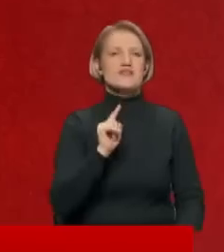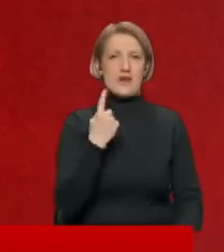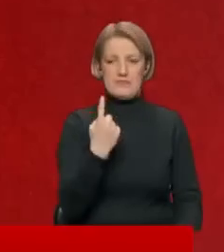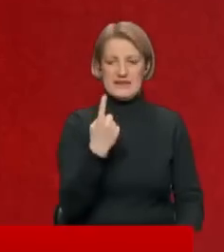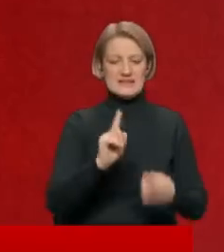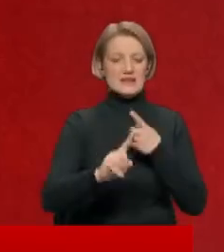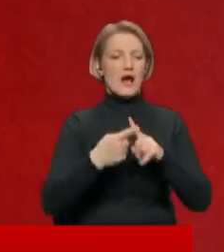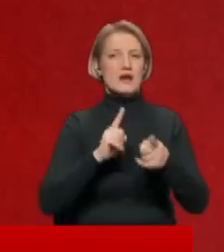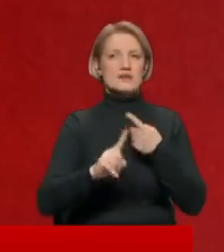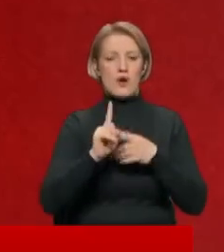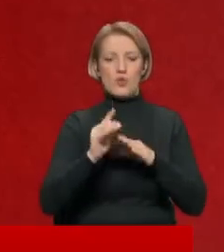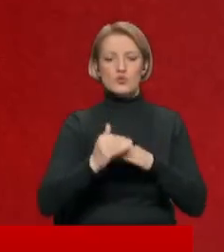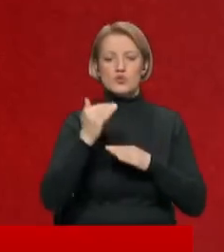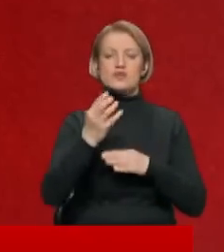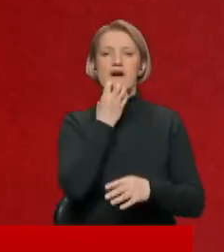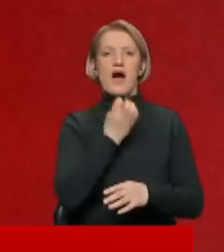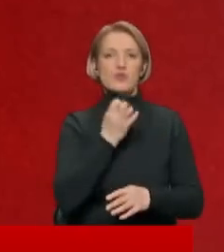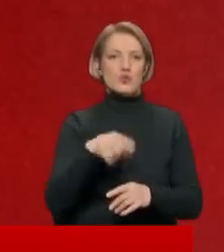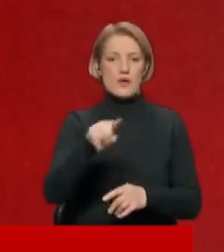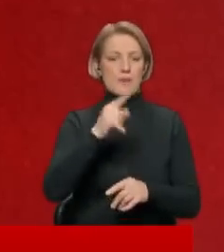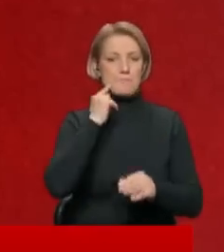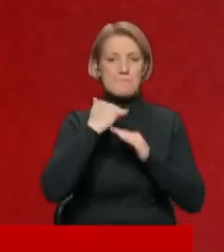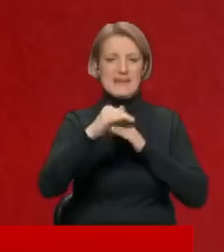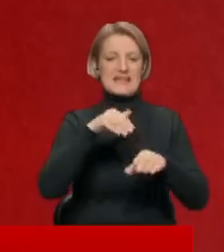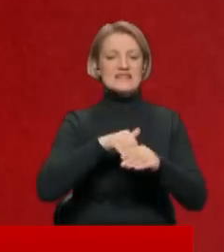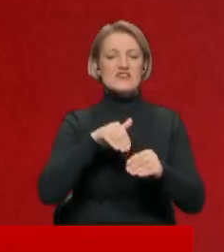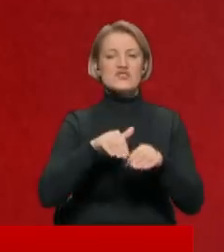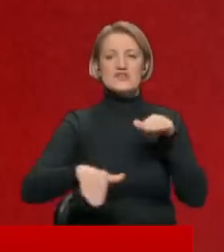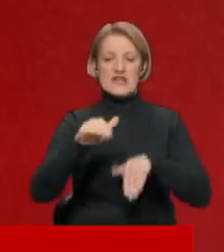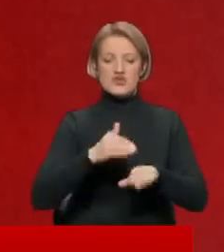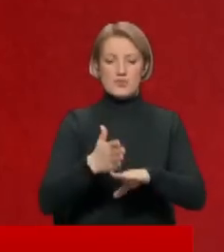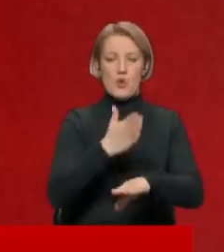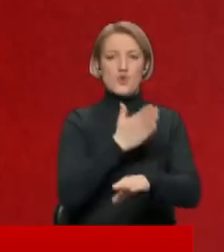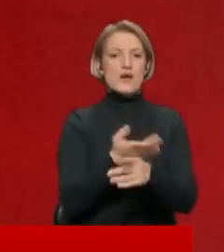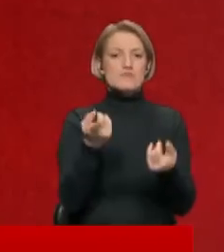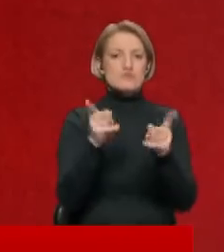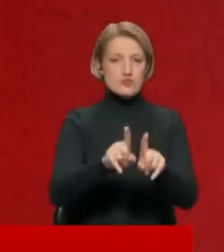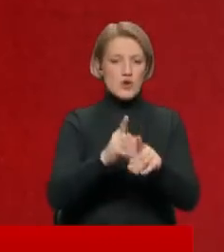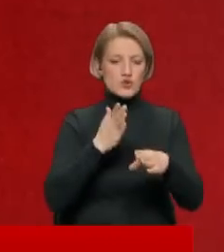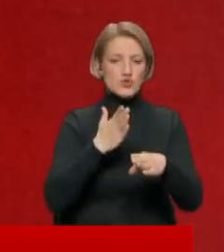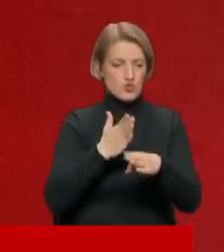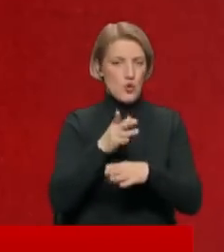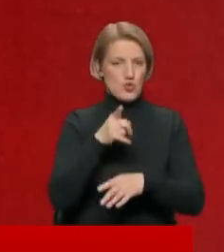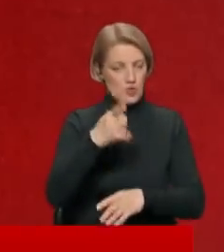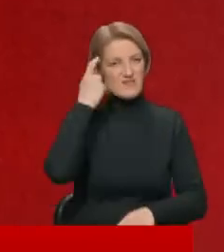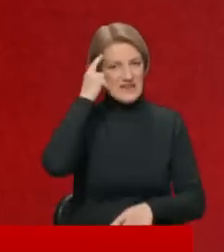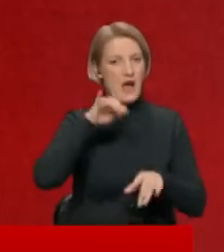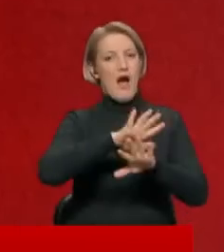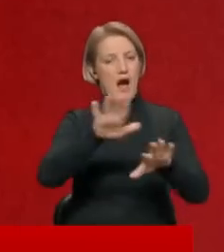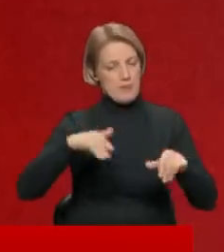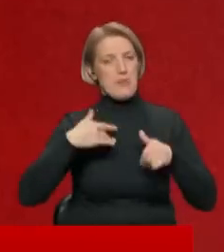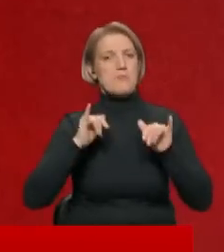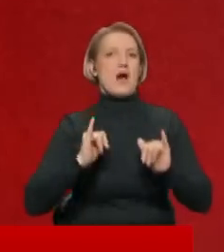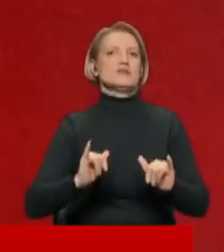siyasi Onun dışındaki kadroları milletle seçim öncesi buluşturmanın doğru bir strateji olduğu kanaatindeyiz bu fikrimizde her